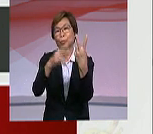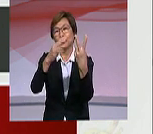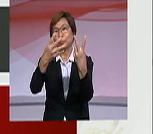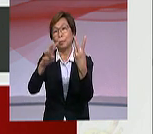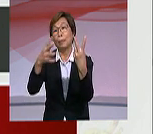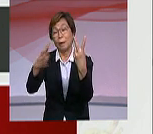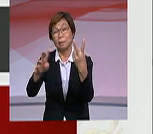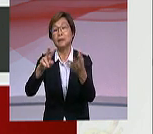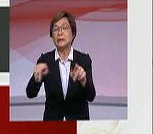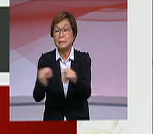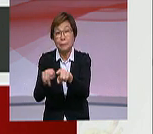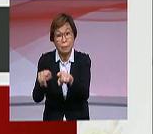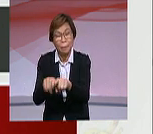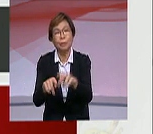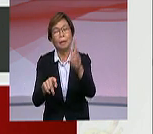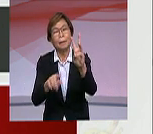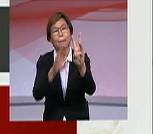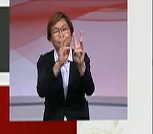12,014 kes, iaitu bersamaan dengan